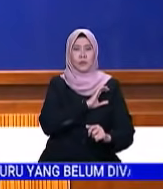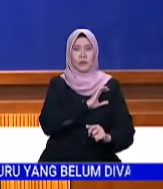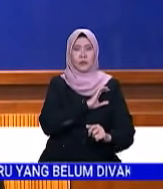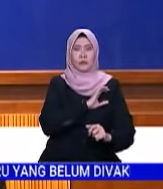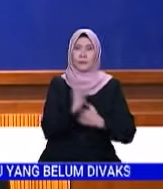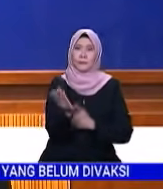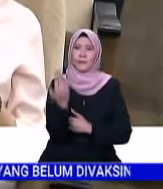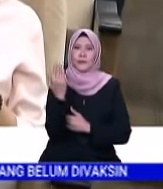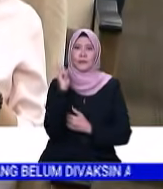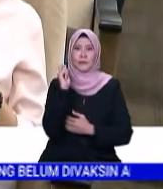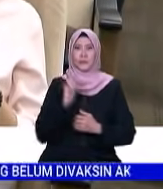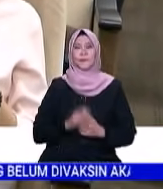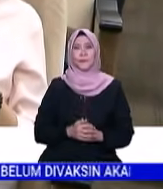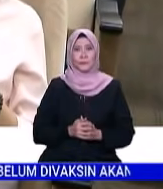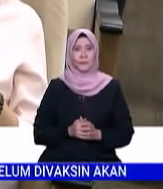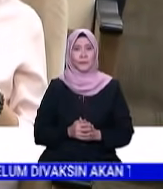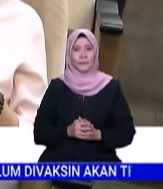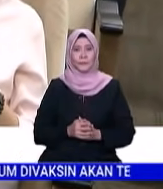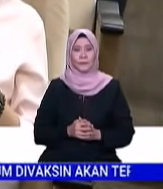pagi tadilah.